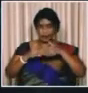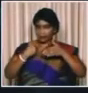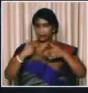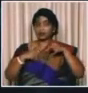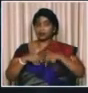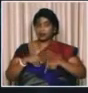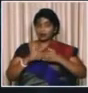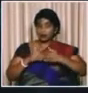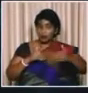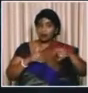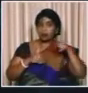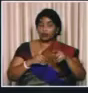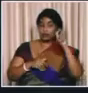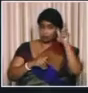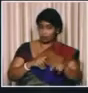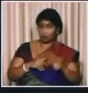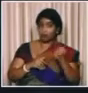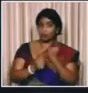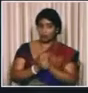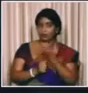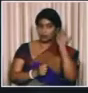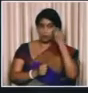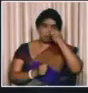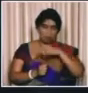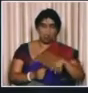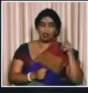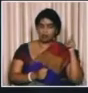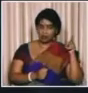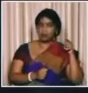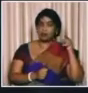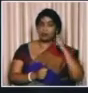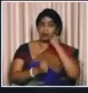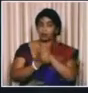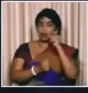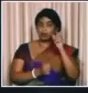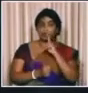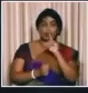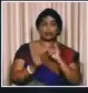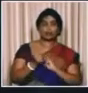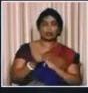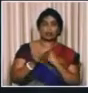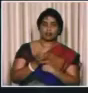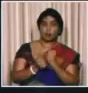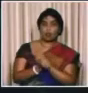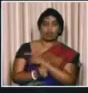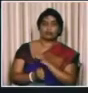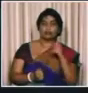ඒ සීමාව ඉවර වුණාට පස්සේ පැවරණ නිලධාරියා ඔය ඉස්සර මාතර හිටියේ ඒ නිලධාරියට නියෝග දෙන්නේ සාගල් රත්නායක පොලිසිය